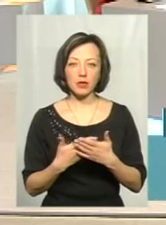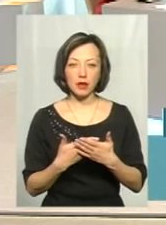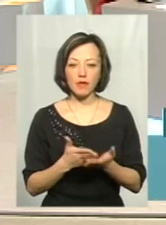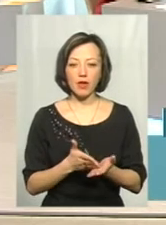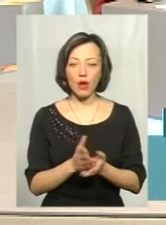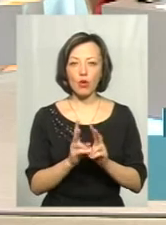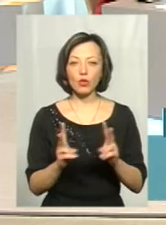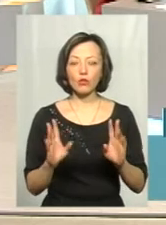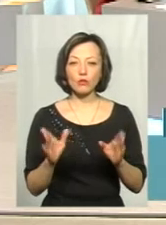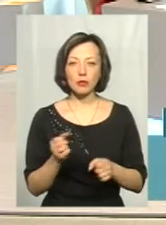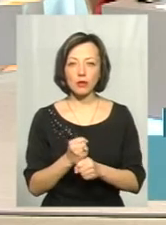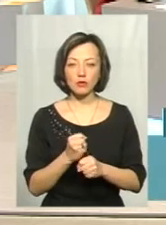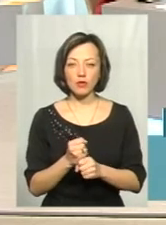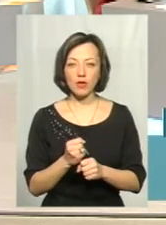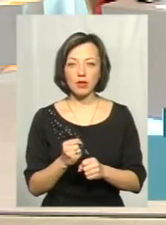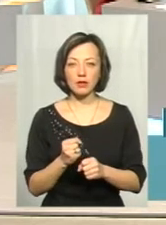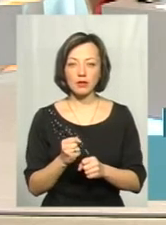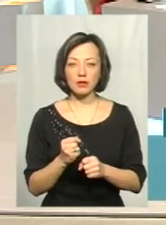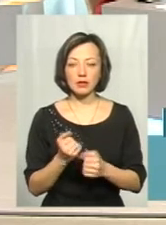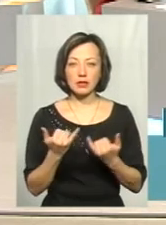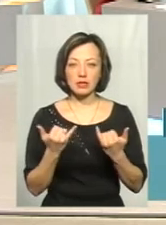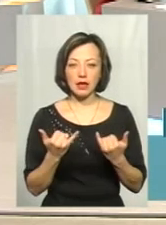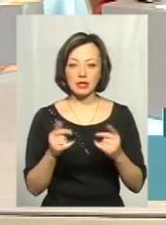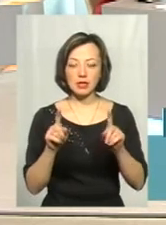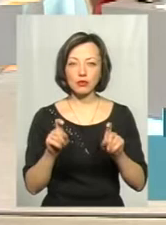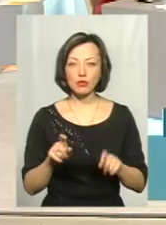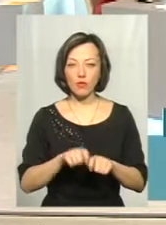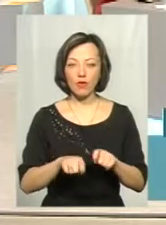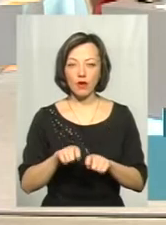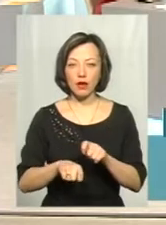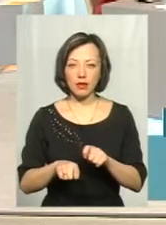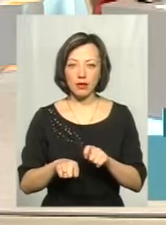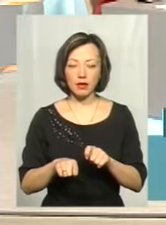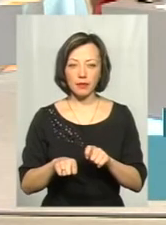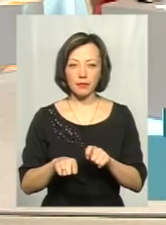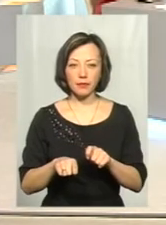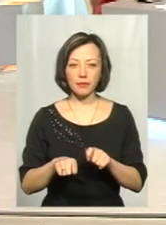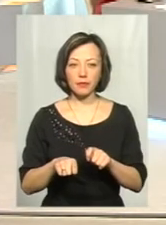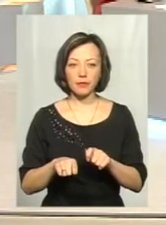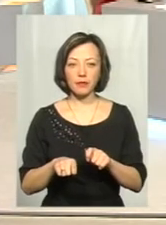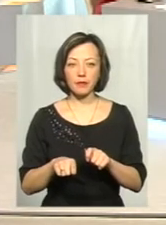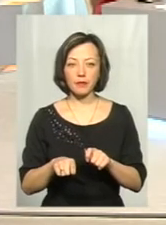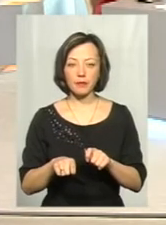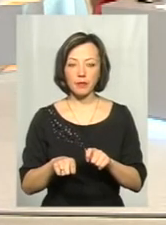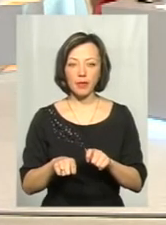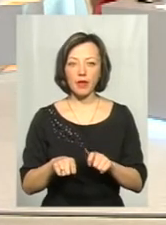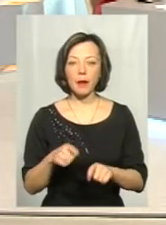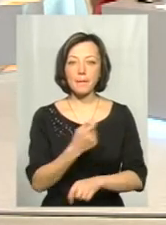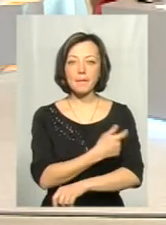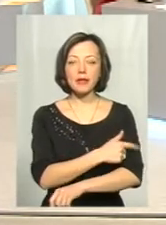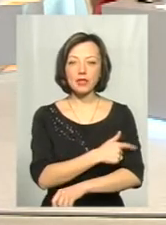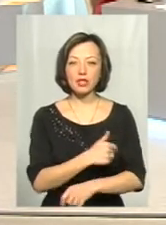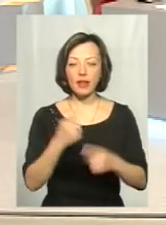буде працювати із, проходить зараз тестування місів цих медичних інформаційних систем, які будуть працювати,